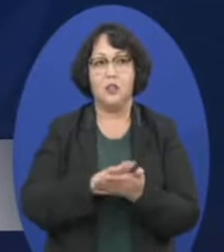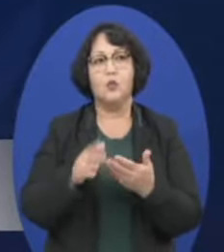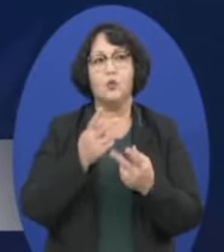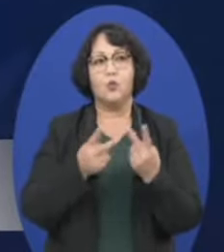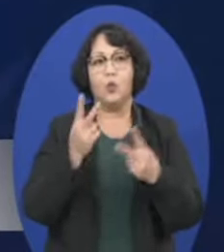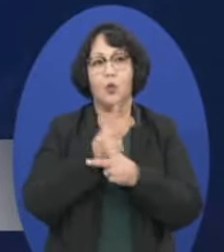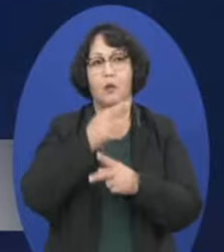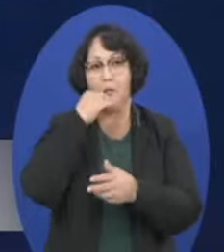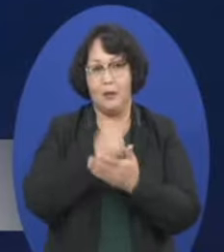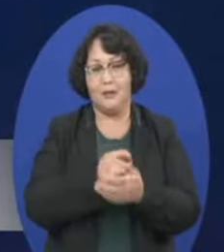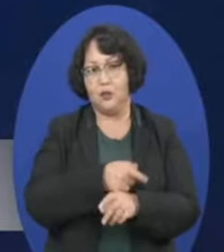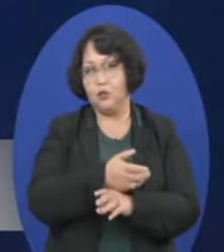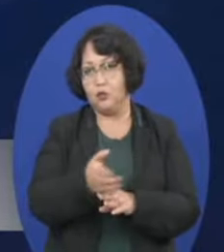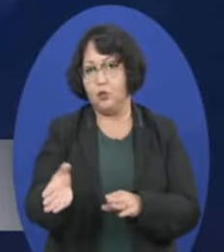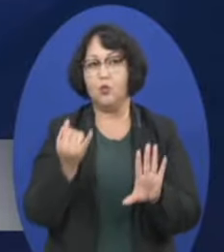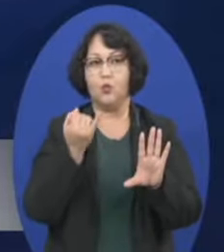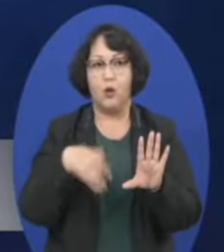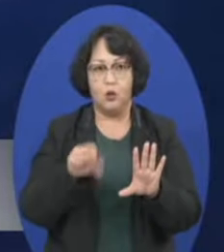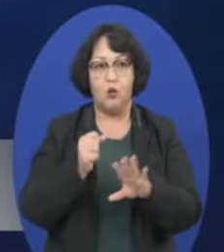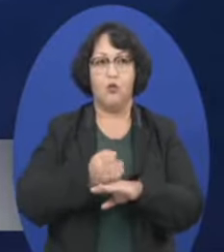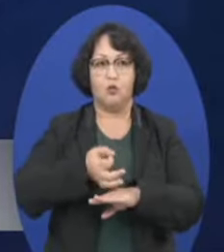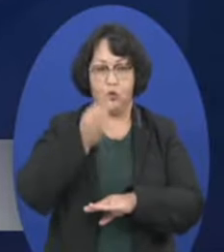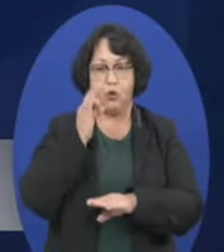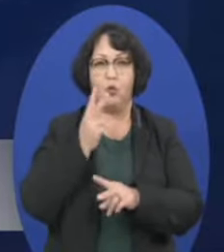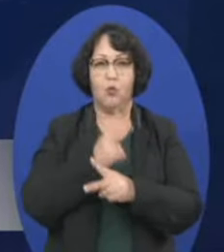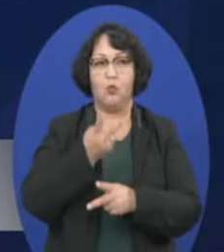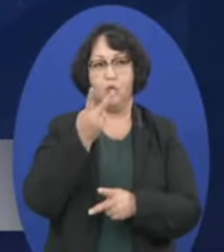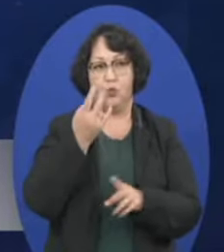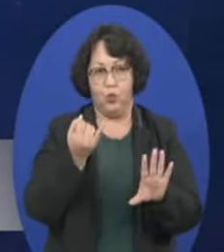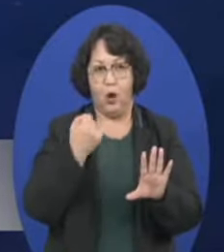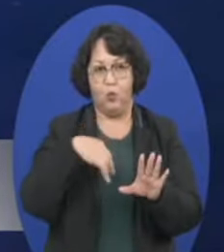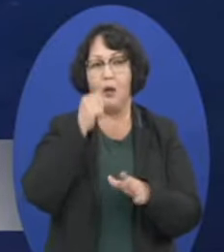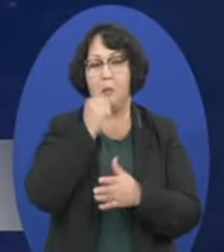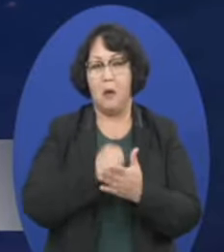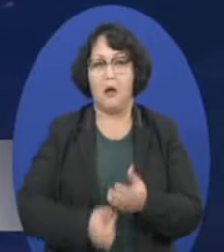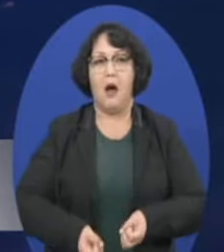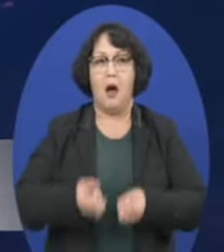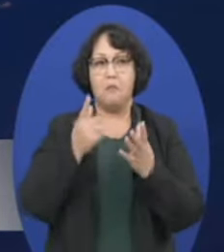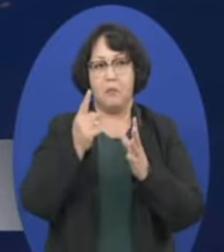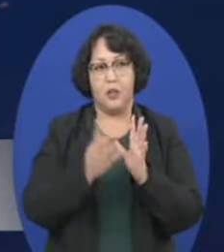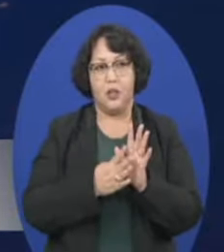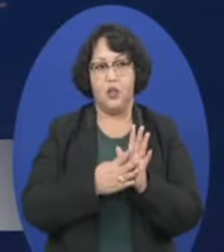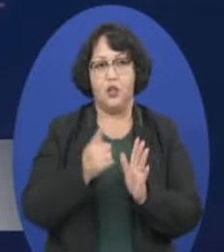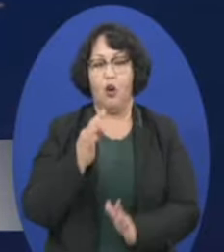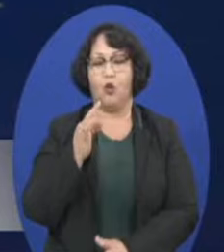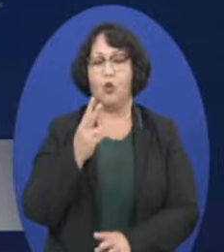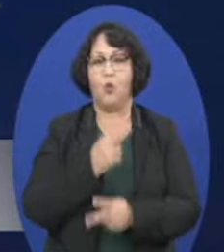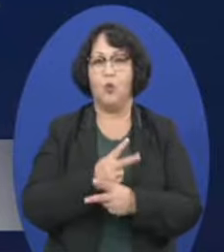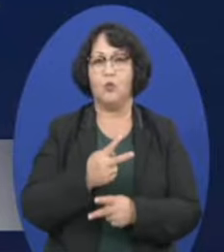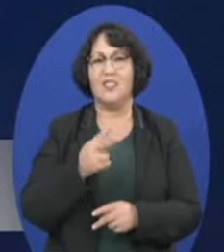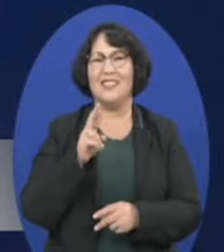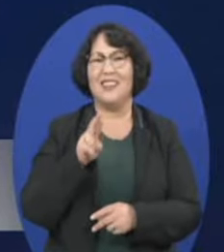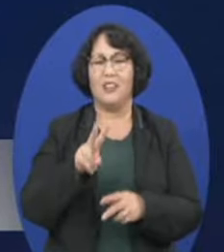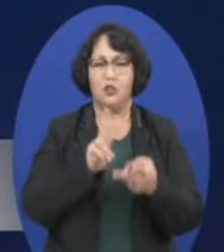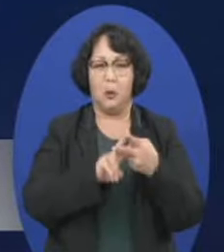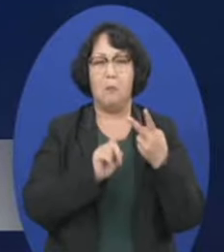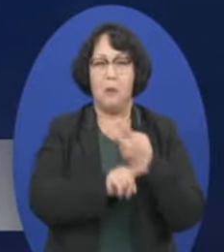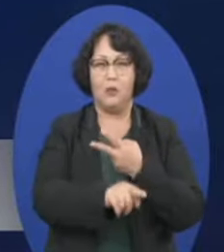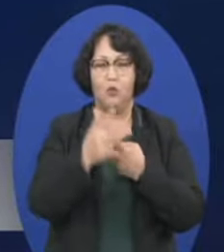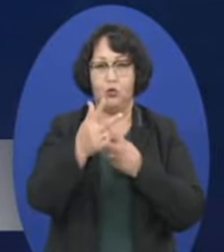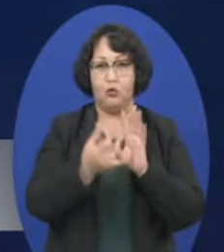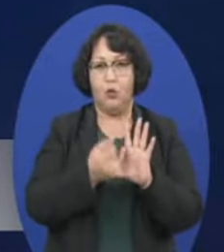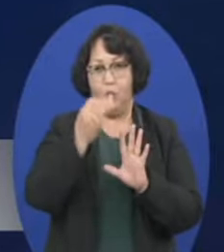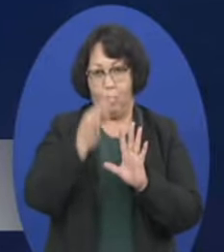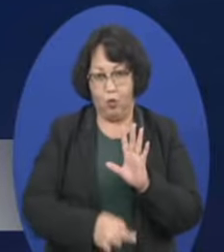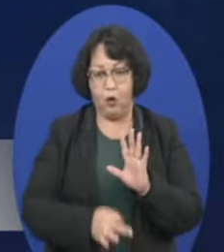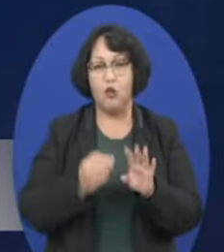үндсэн хуулиа баталснаас хойш 6 удаа өршөөл үзүүлэх тухай хуулийг баталж байсан. Тодорхойлбол 1991 оны хуулиар нийт ялтны